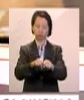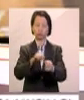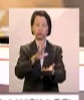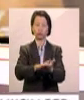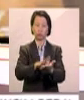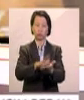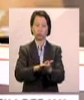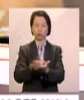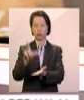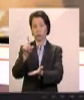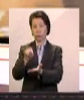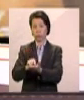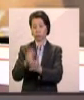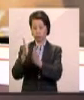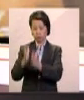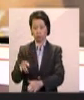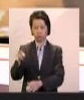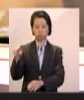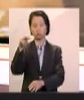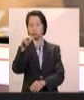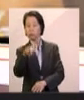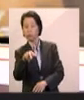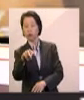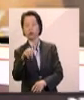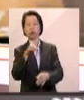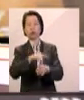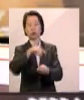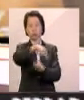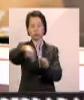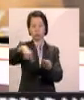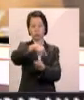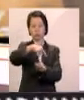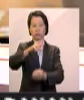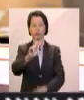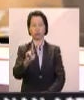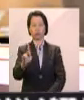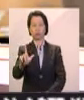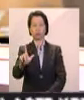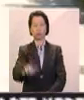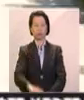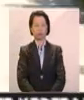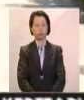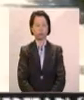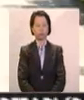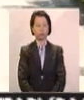sekolah? Wartawan Nur Hidayah Anwar meninjau situasi itu di sekitar ibu kota.